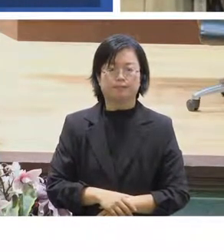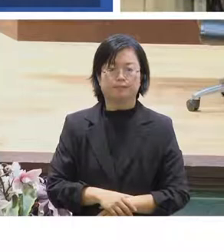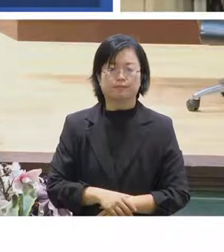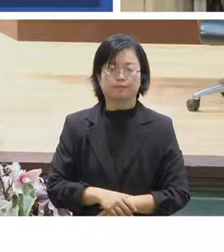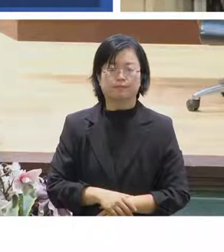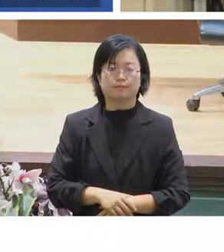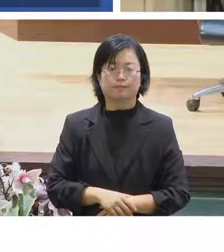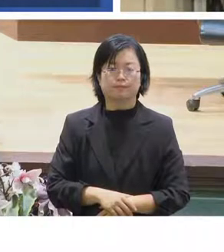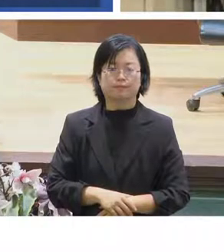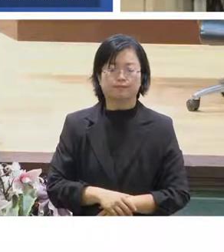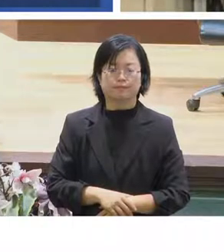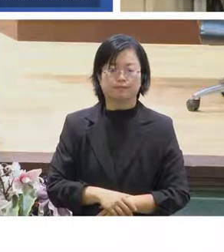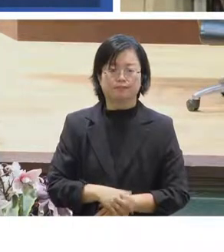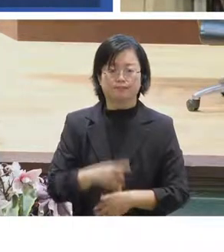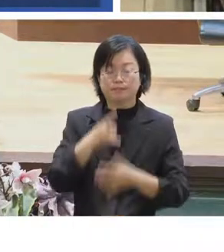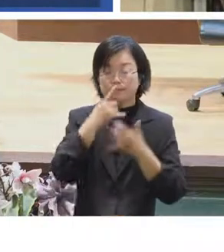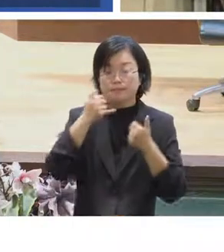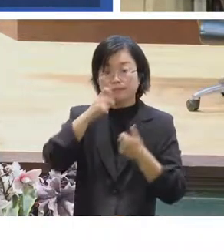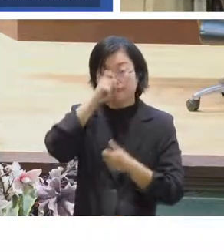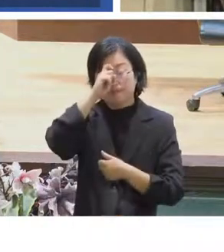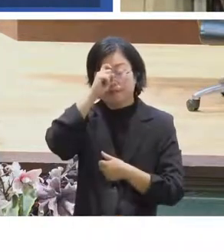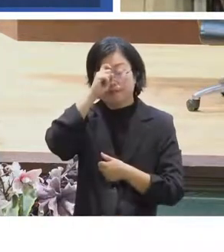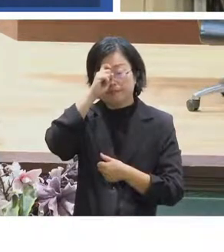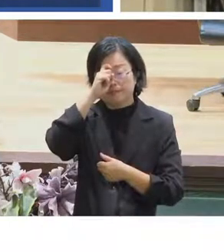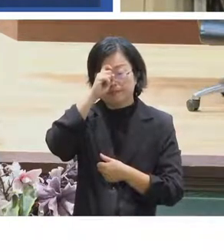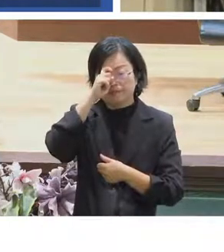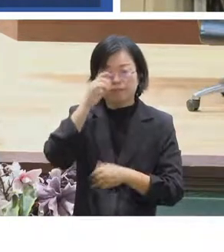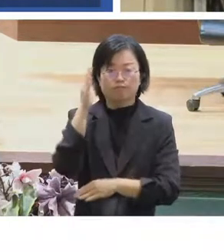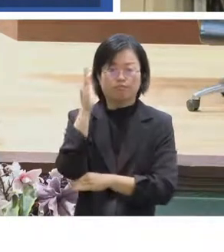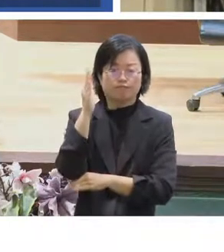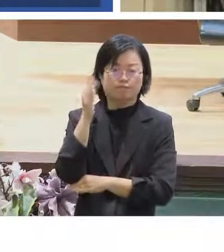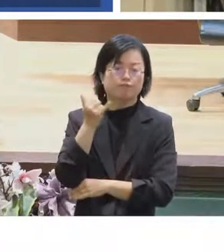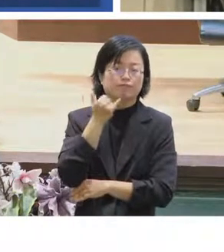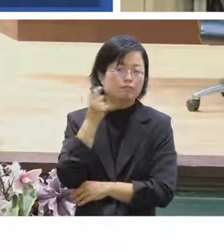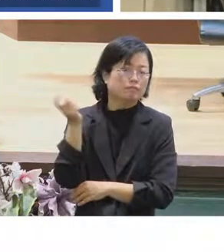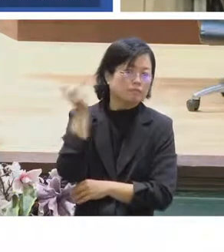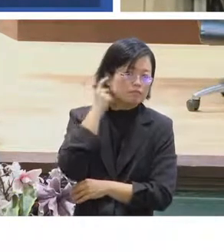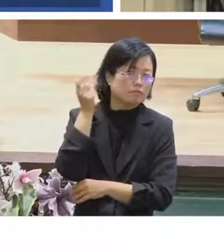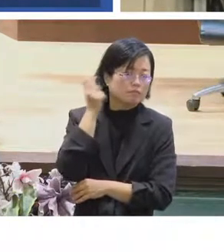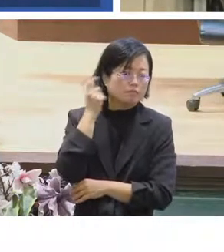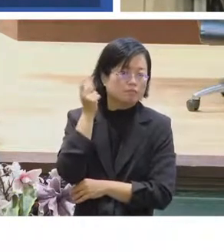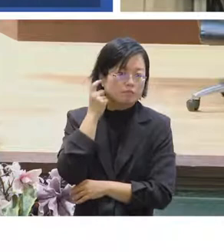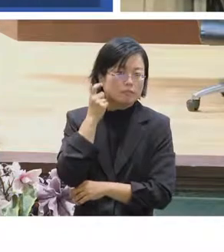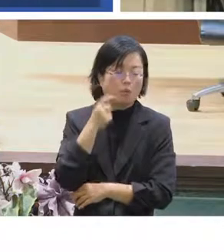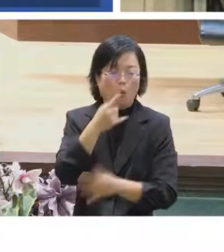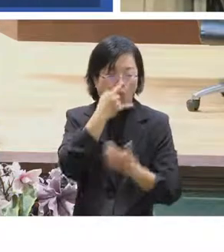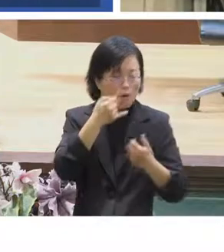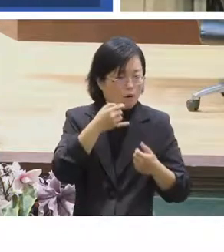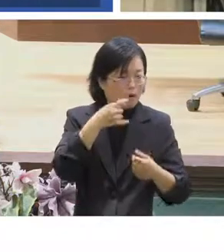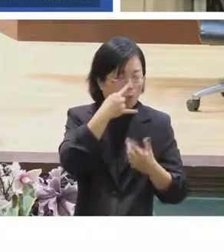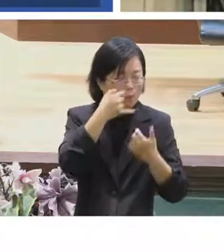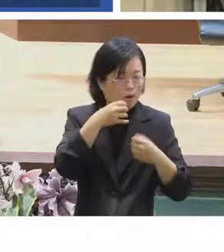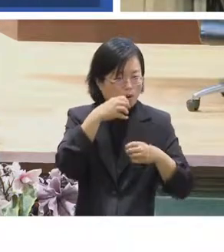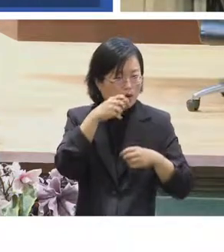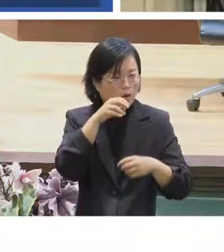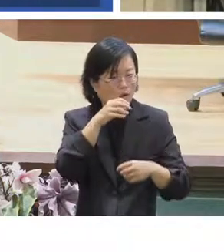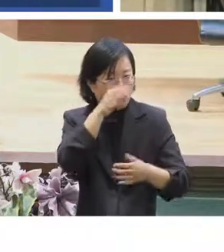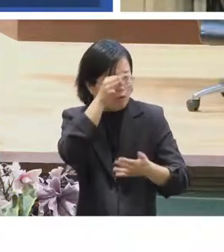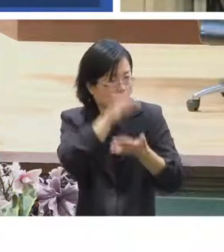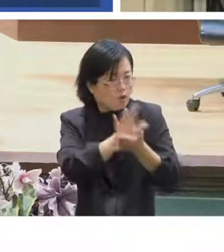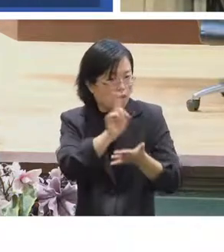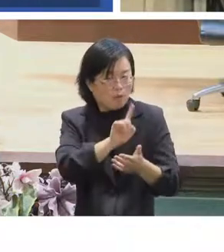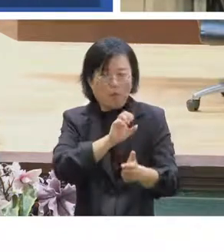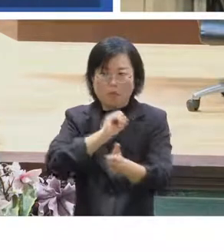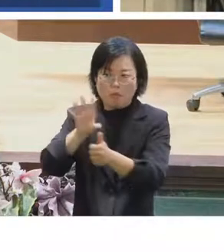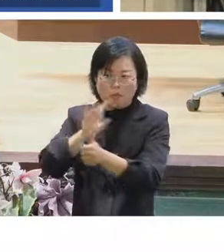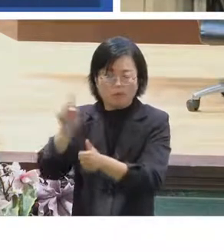其实是我们希望能够让他们去聆听我们的一些观察的。因为其实很多时候呢一些